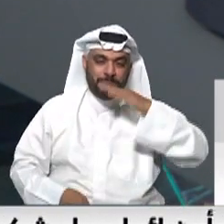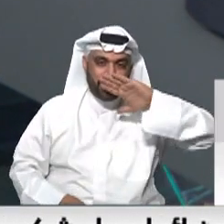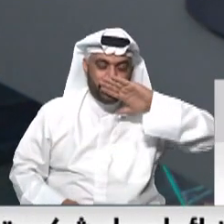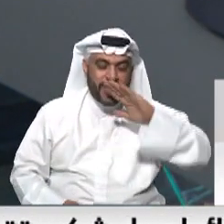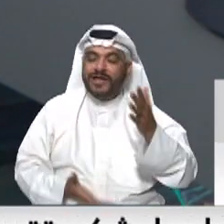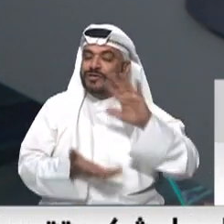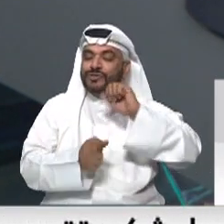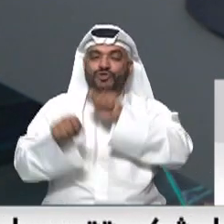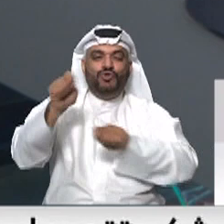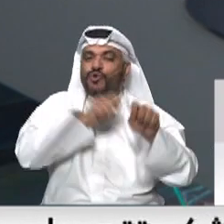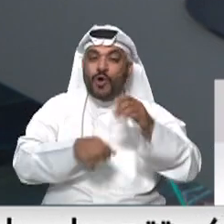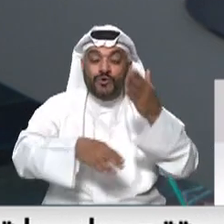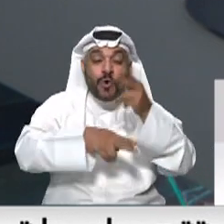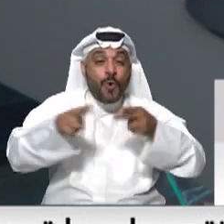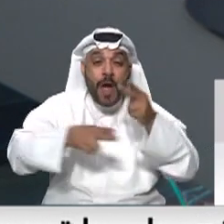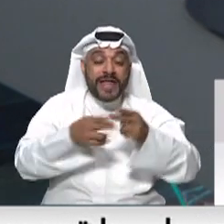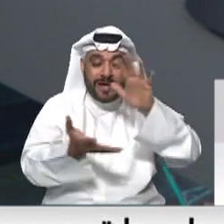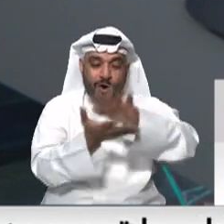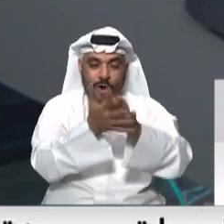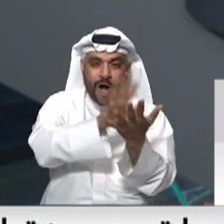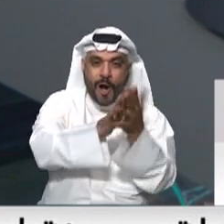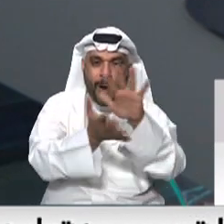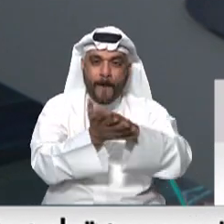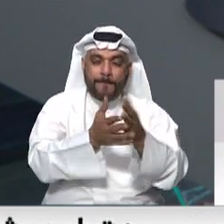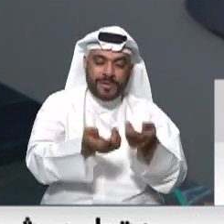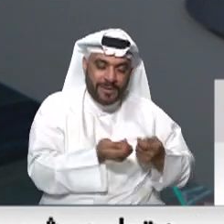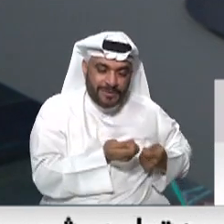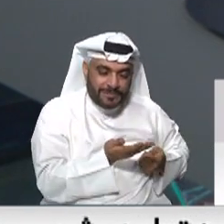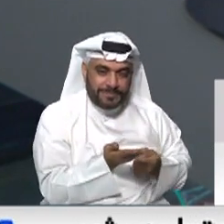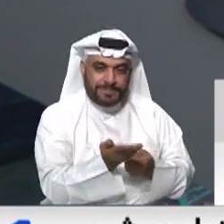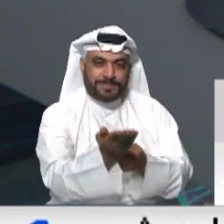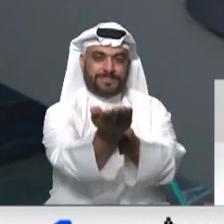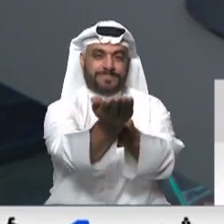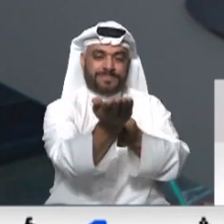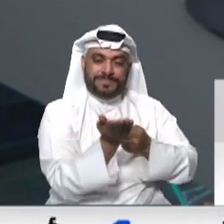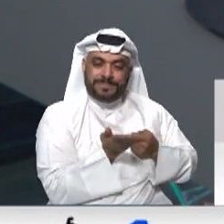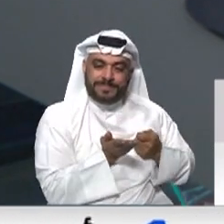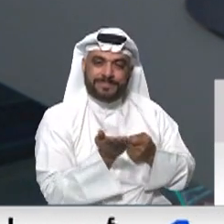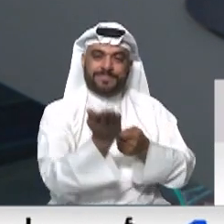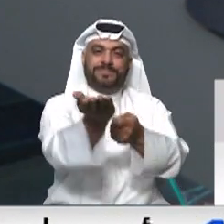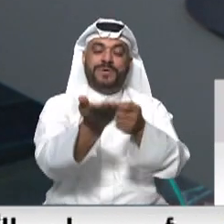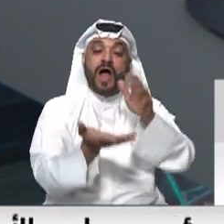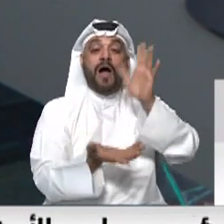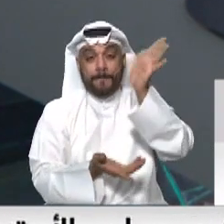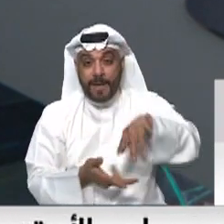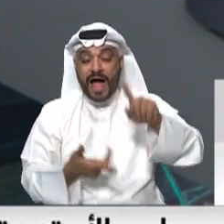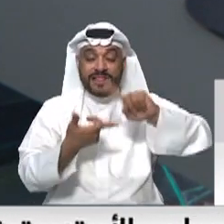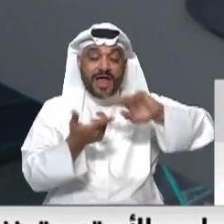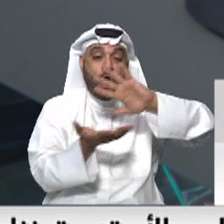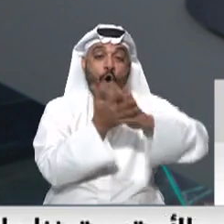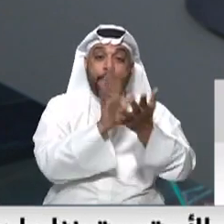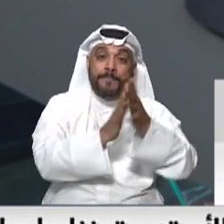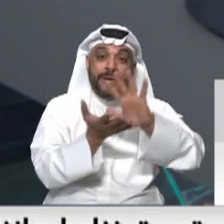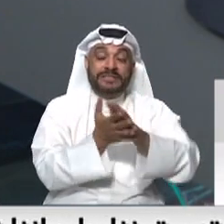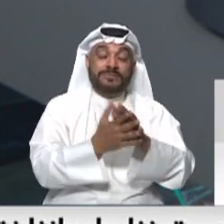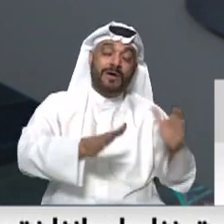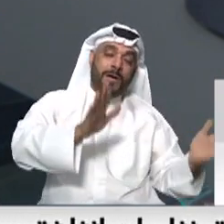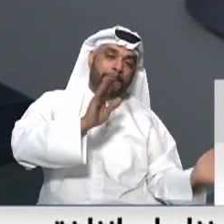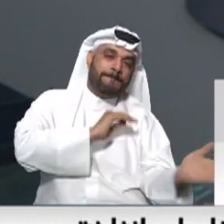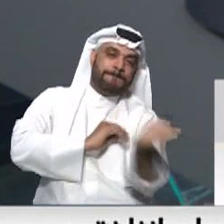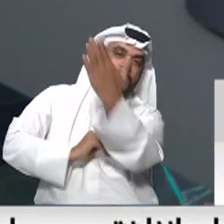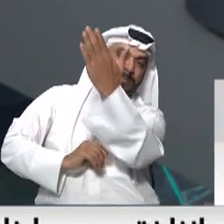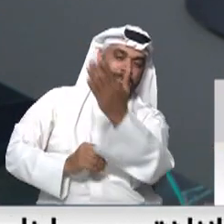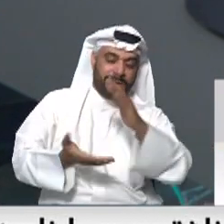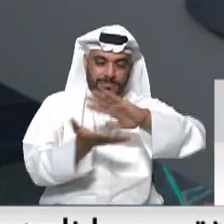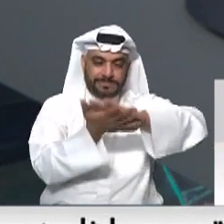والغذاء والخبز للصامدين على أرض الوطن في وقت انقطعت فيه كل الإمدادات، ليجسد هؤلاء